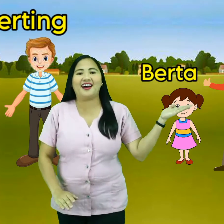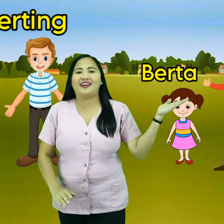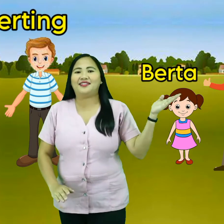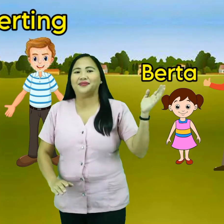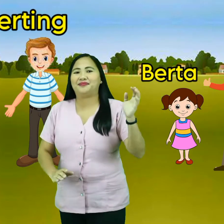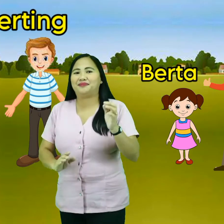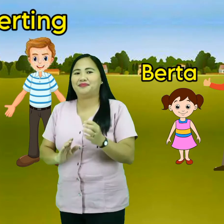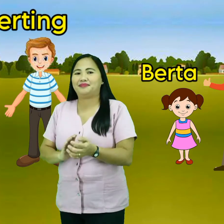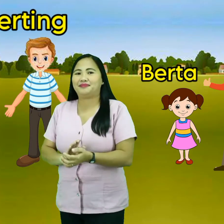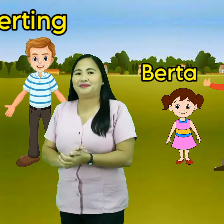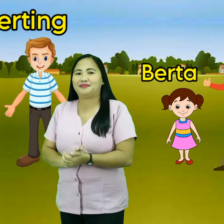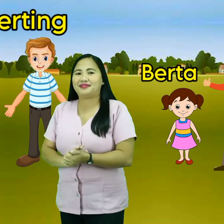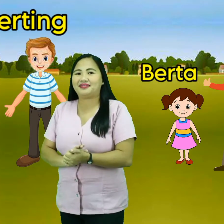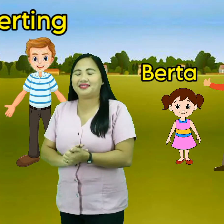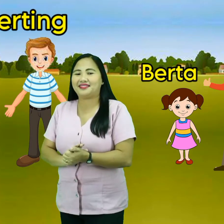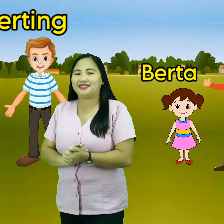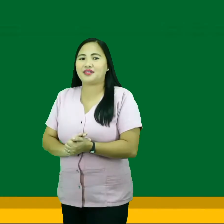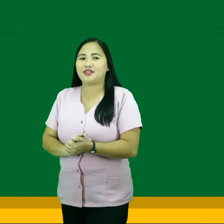Berta.